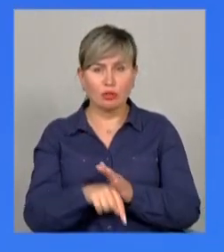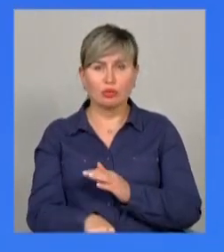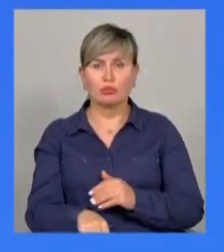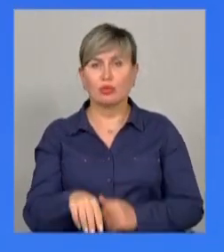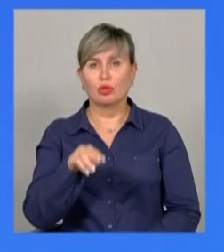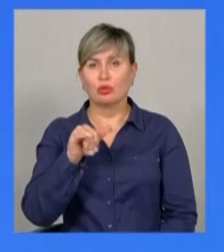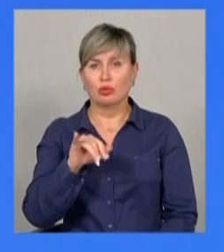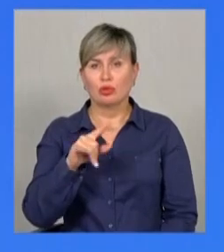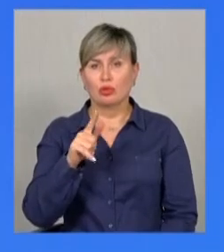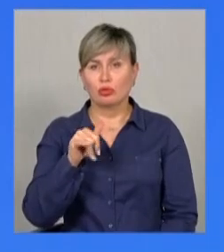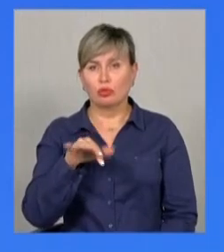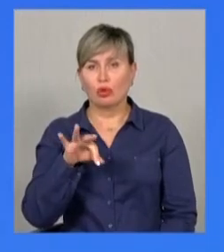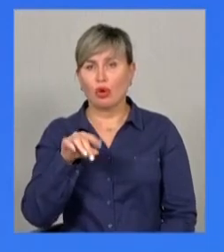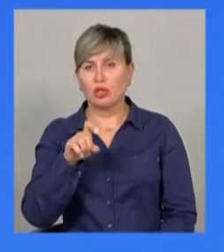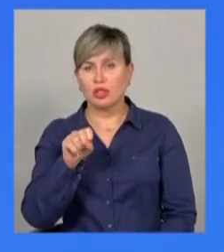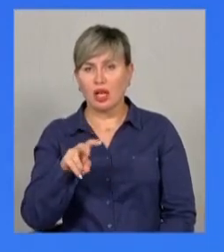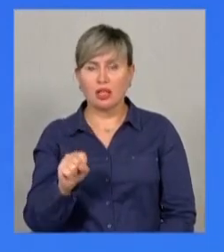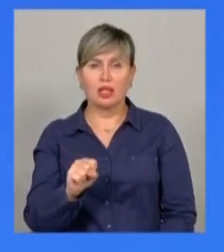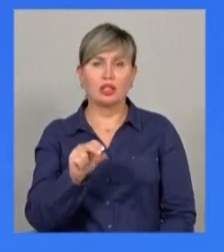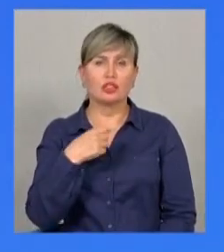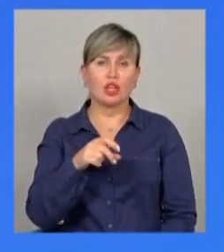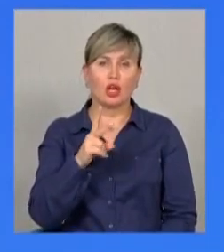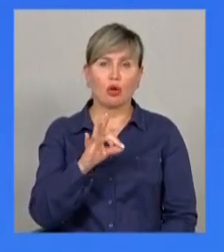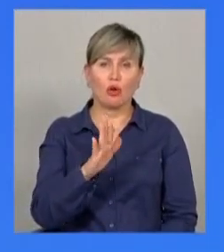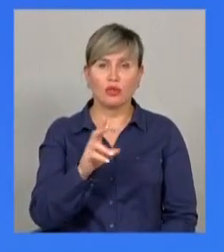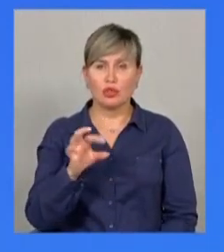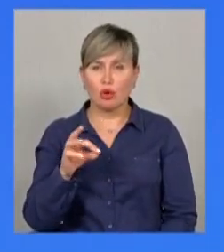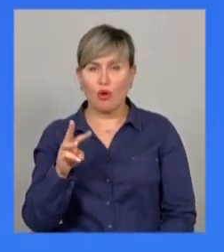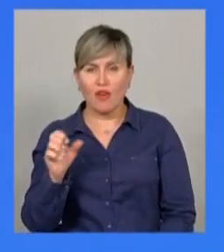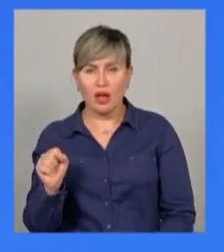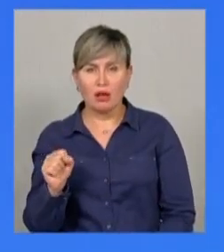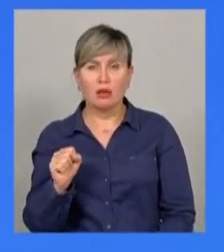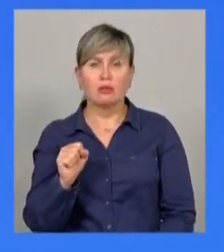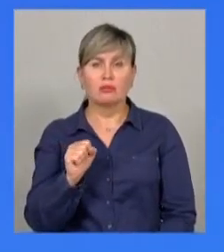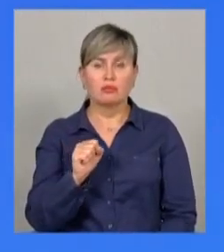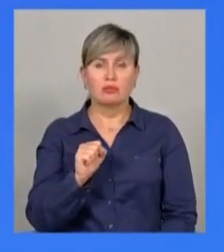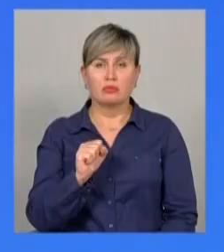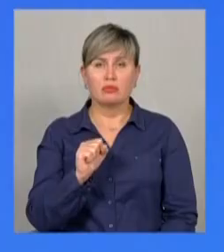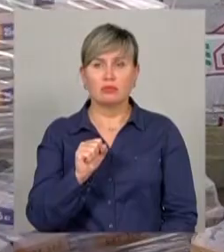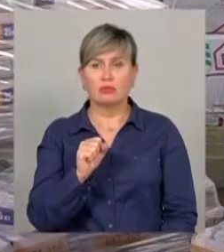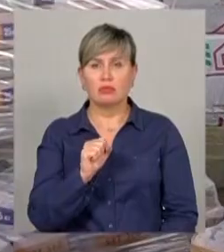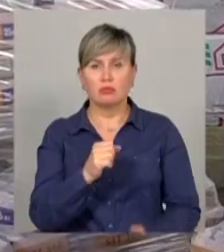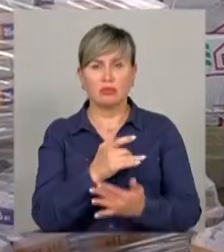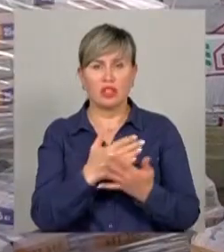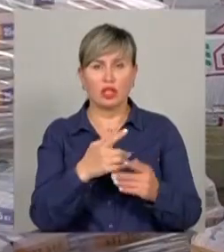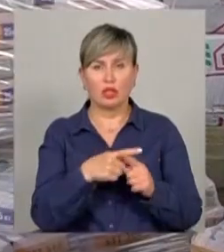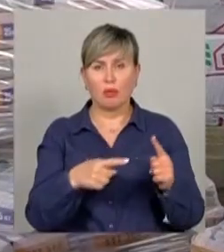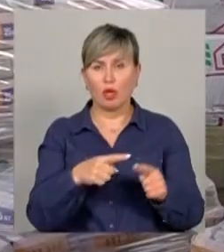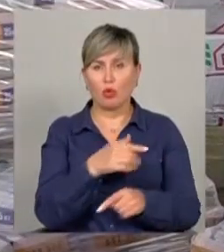Тургутозала, Чайковского и Макатаева, а также построено 700 метров новых канализационных сетей по улицам Бруно и Рахманинова.